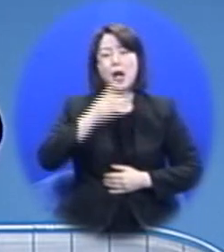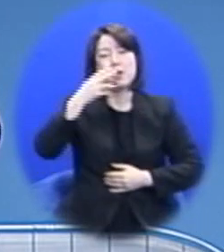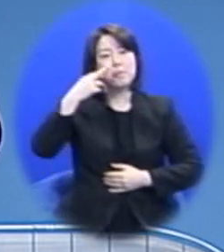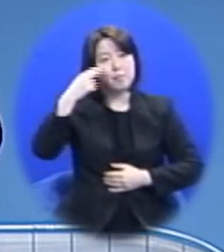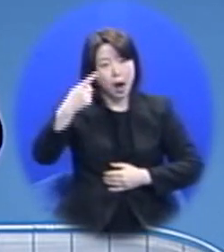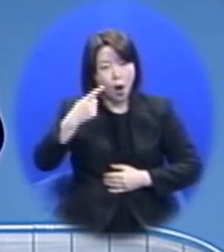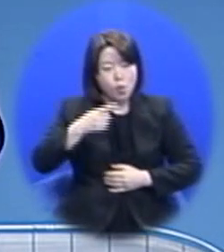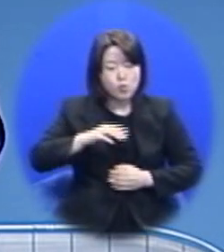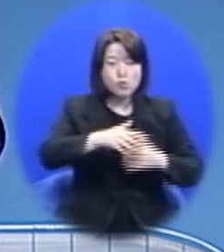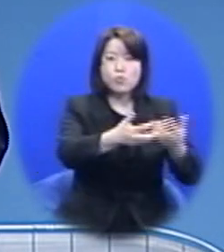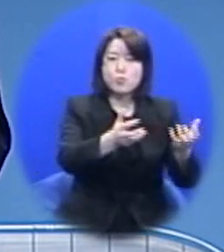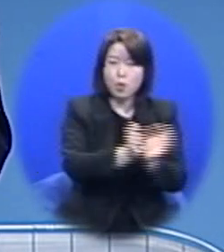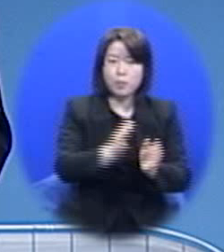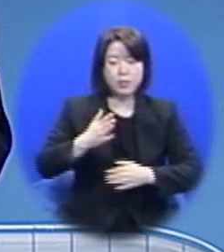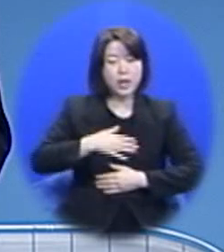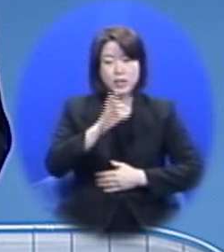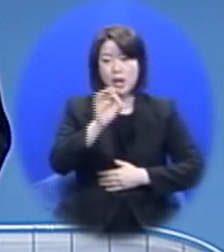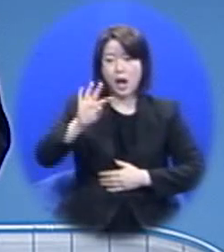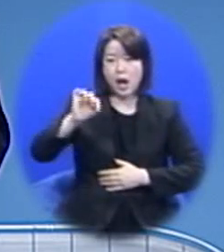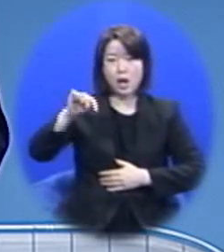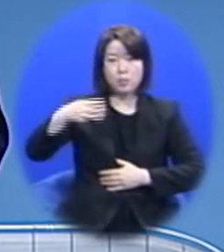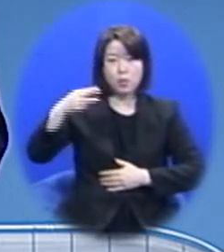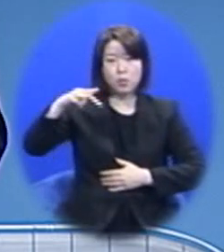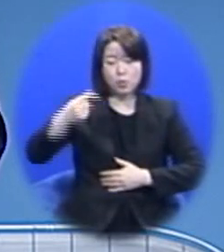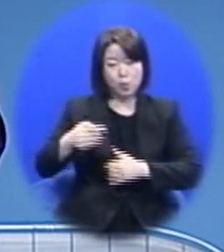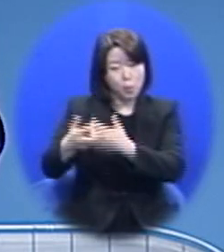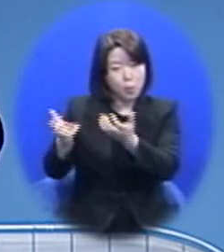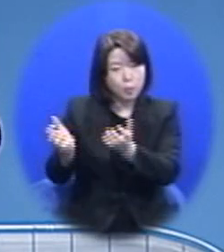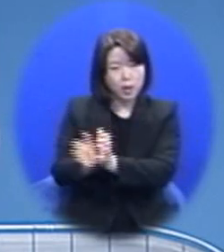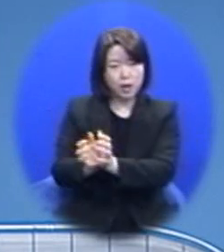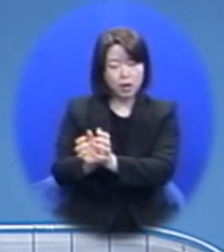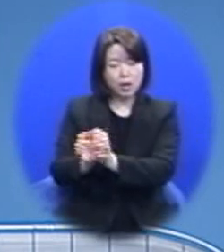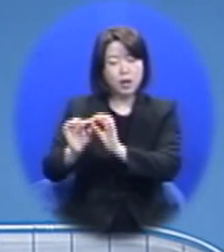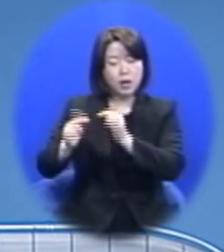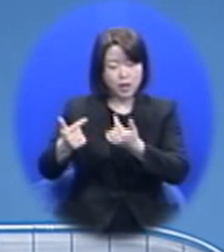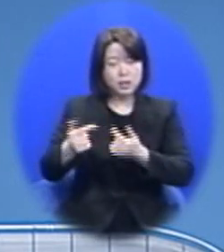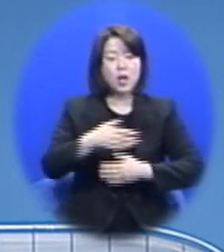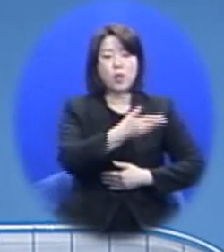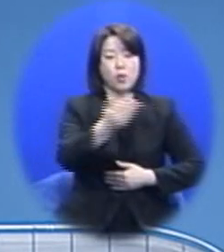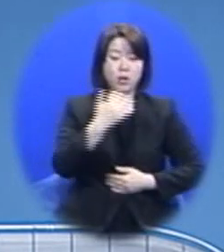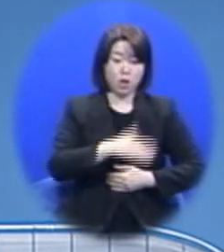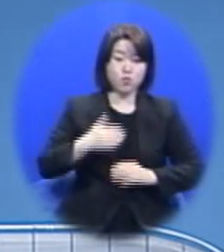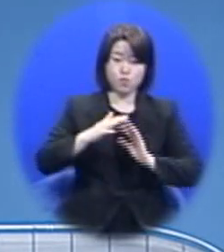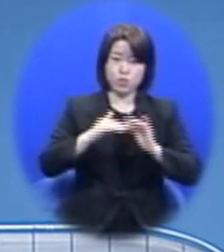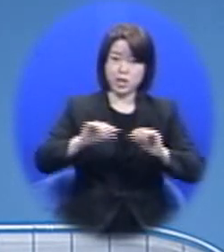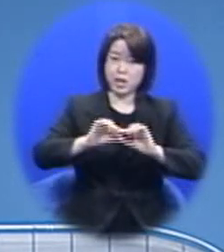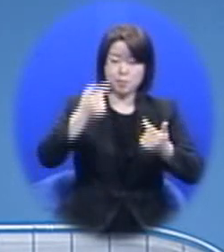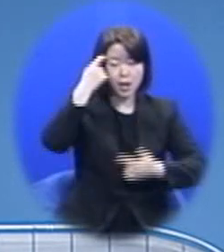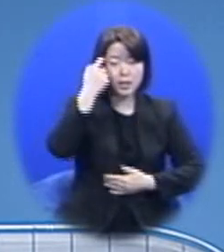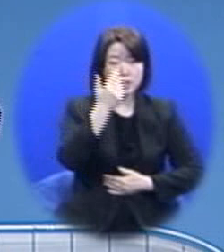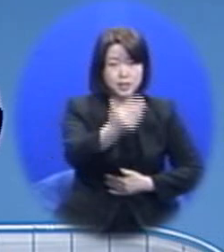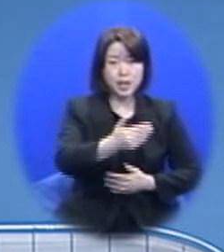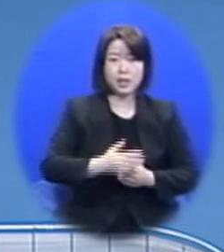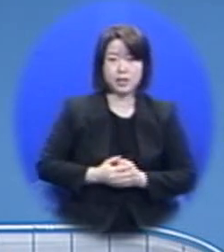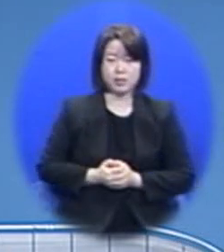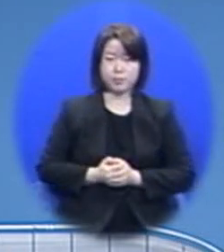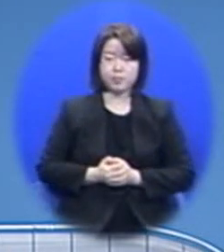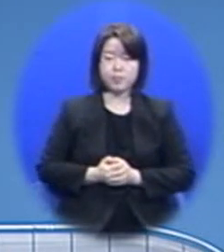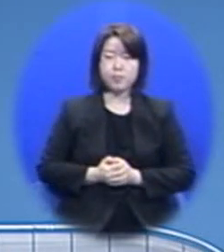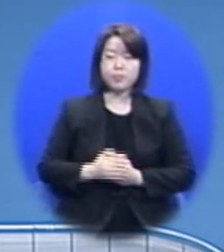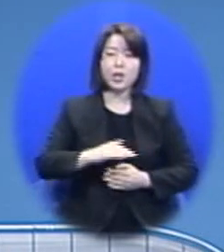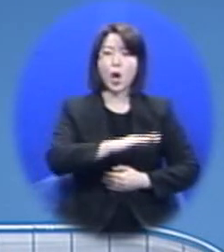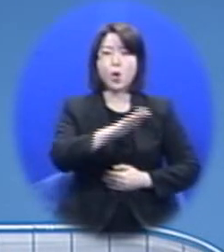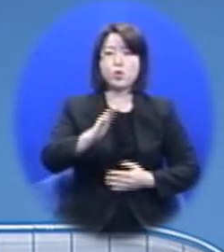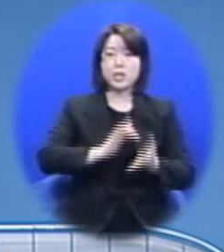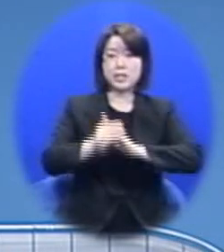다른 이는 나는 아볼로에게라고 하니 너희가 육의 사람이 아니리요. 우리 예수 믿는 사람에게